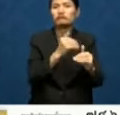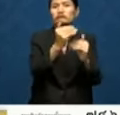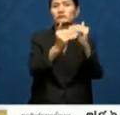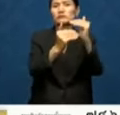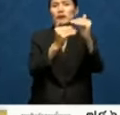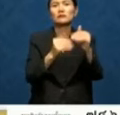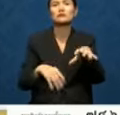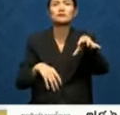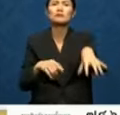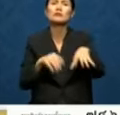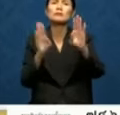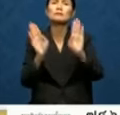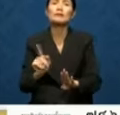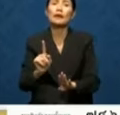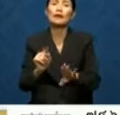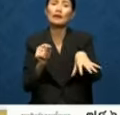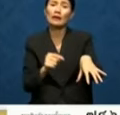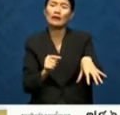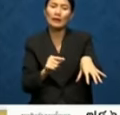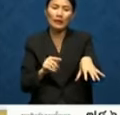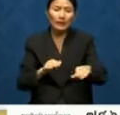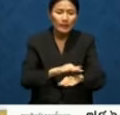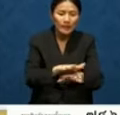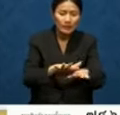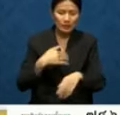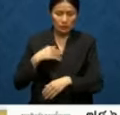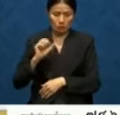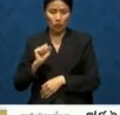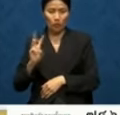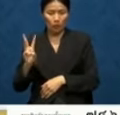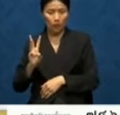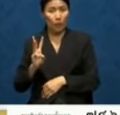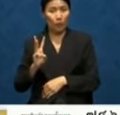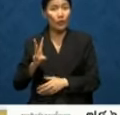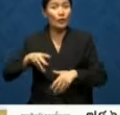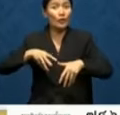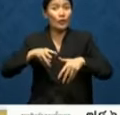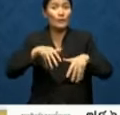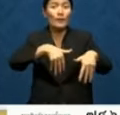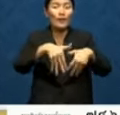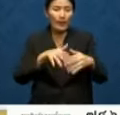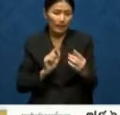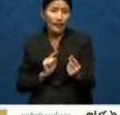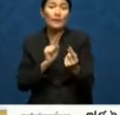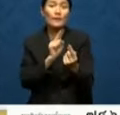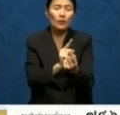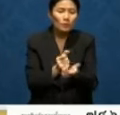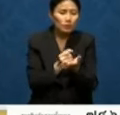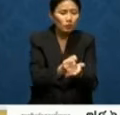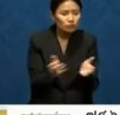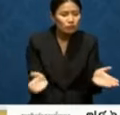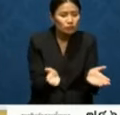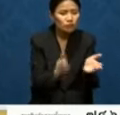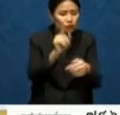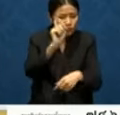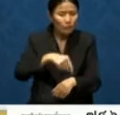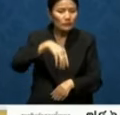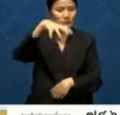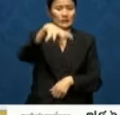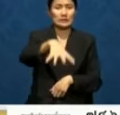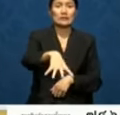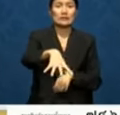พื้นที่สร้างสรรค์วุฒิสมาเช็คพบประชาชนได้ลงเป็นสนับสนุนให้มีพื้นที่สร้างสรรค์